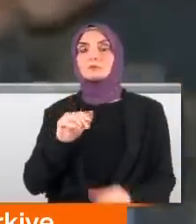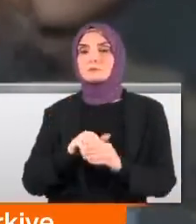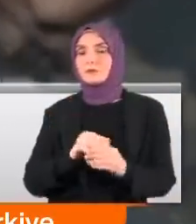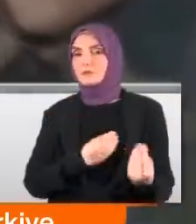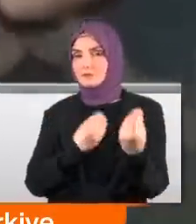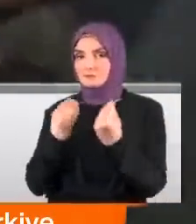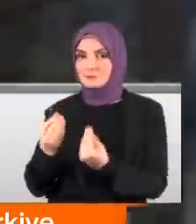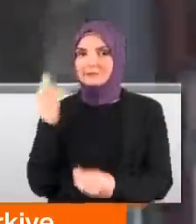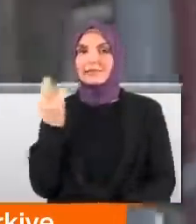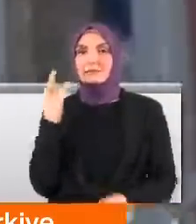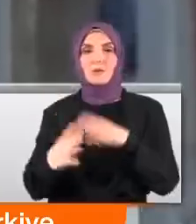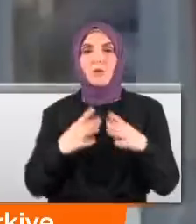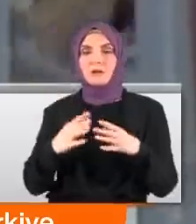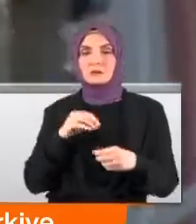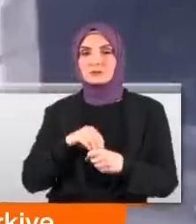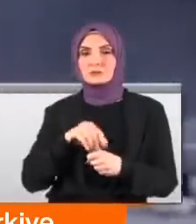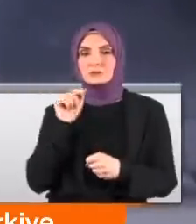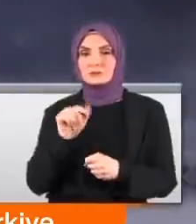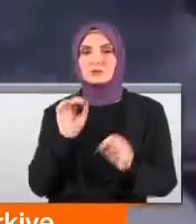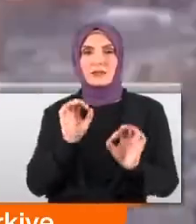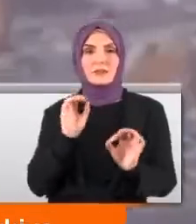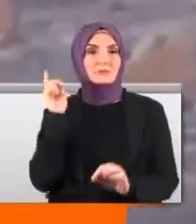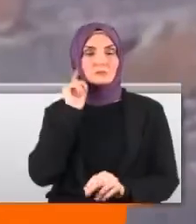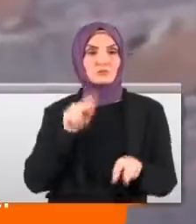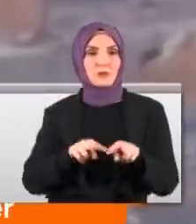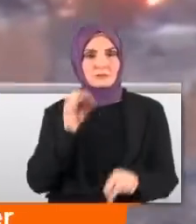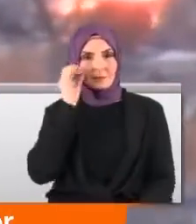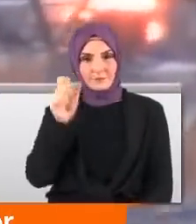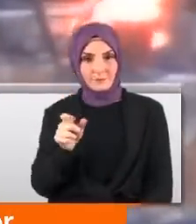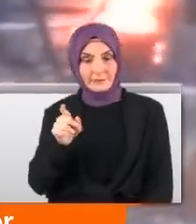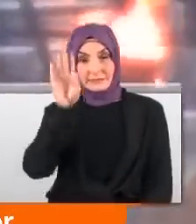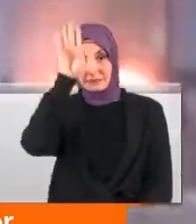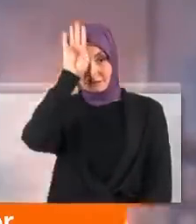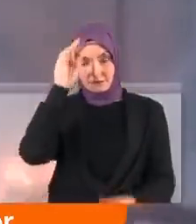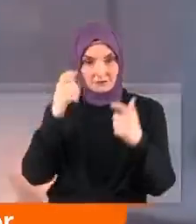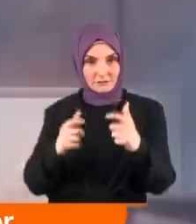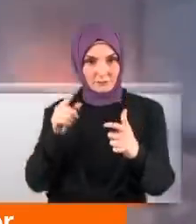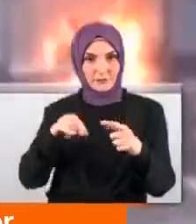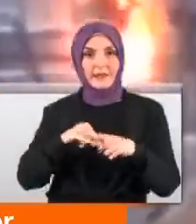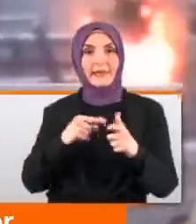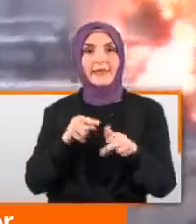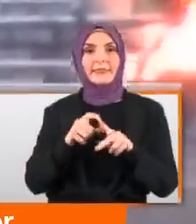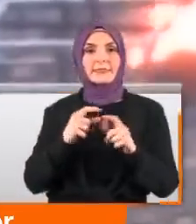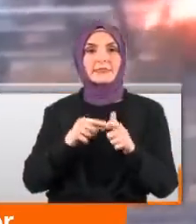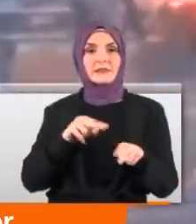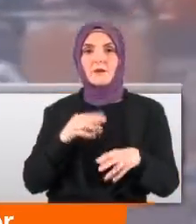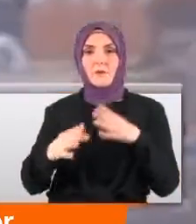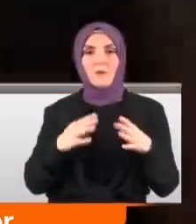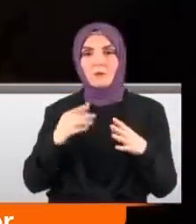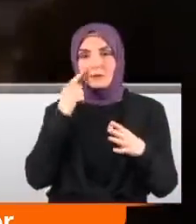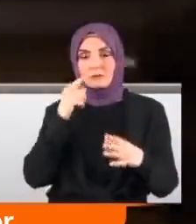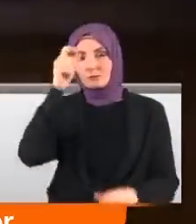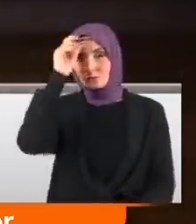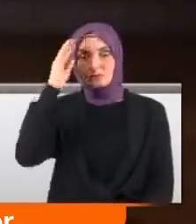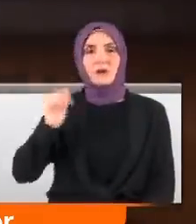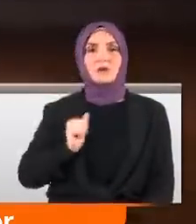ismi sıkça geçen Müezzin Fuat Yıldırım İstanbul'dan, Hendek operasyonları sırasında Türk askerinin çocukları öldürdüğü